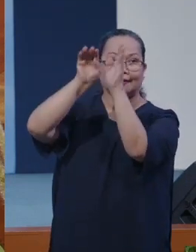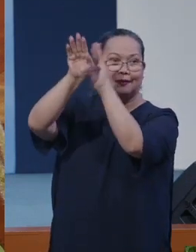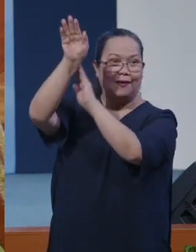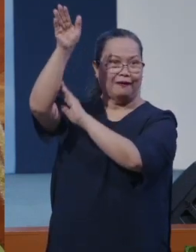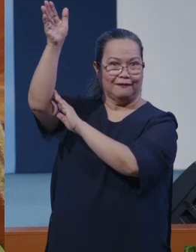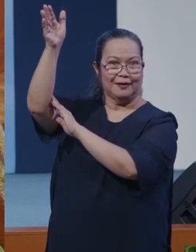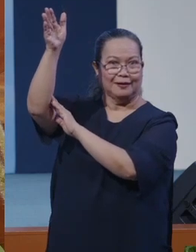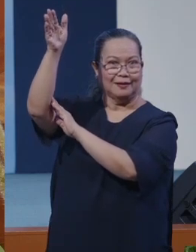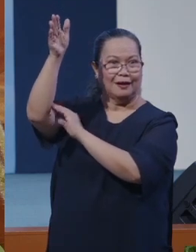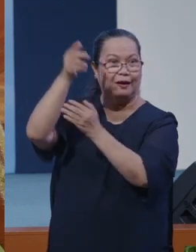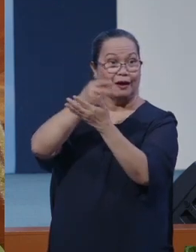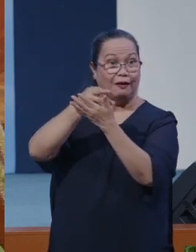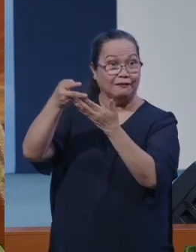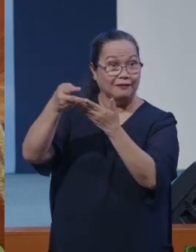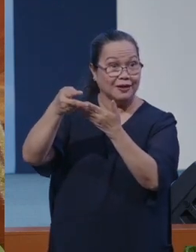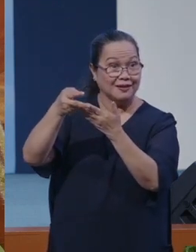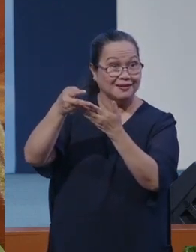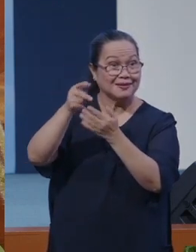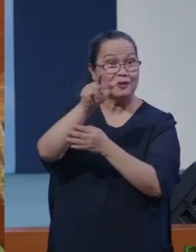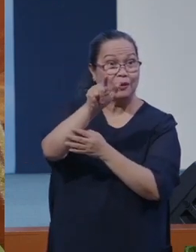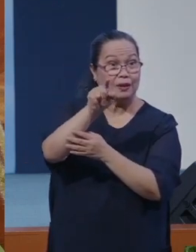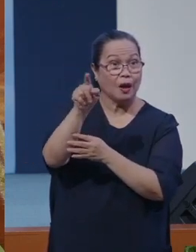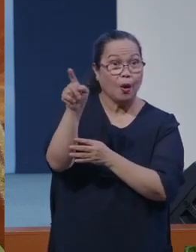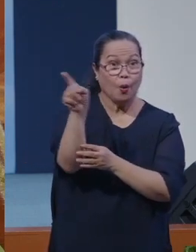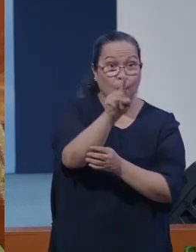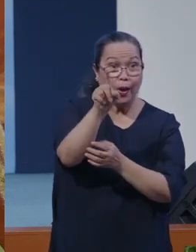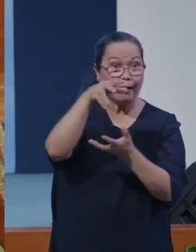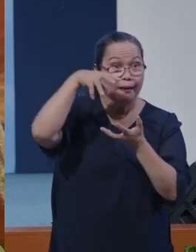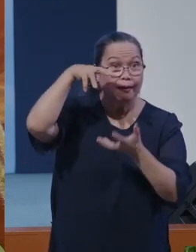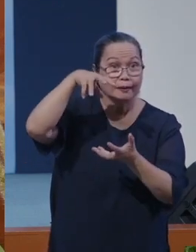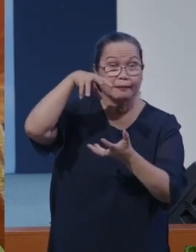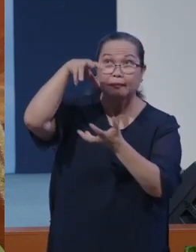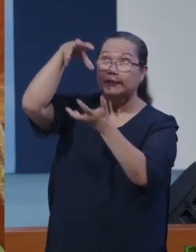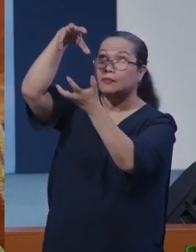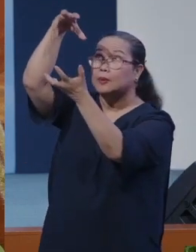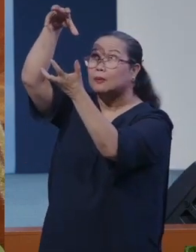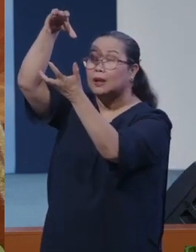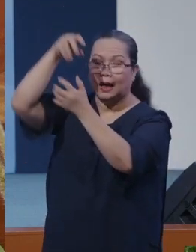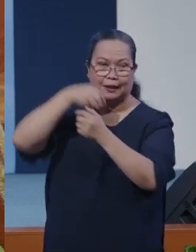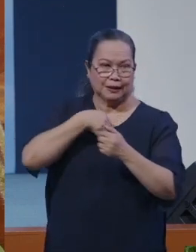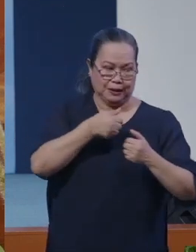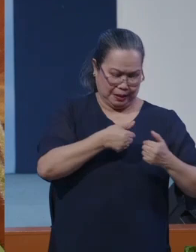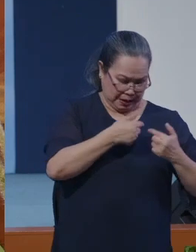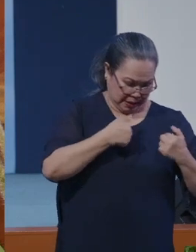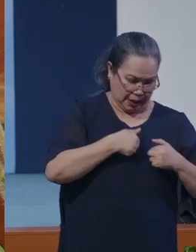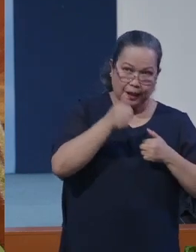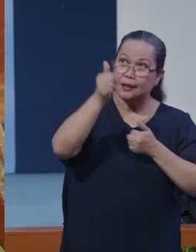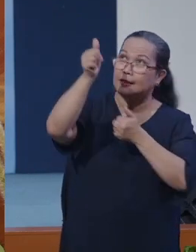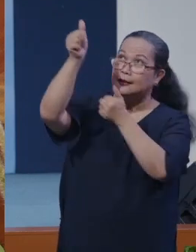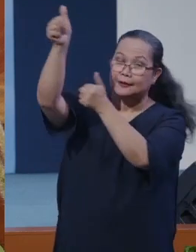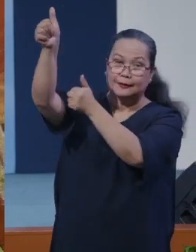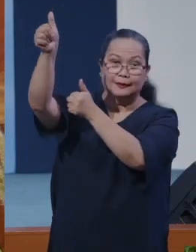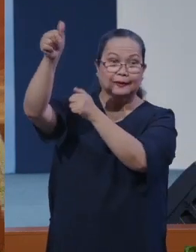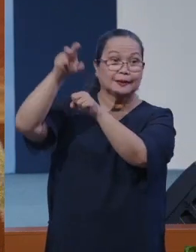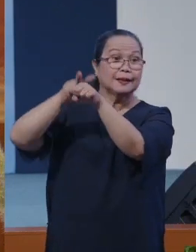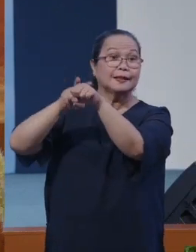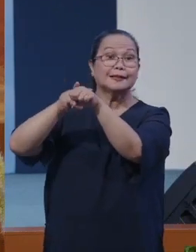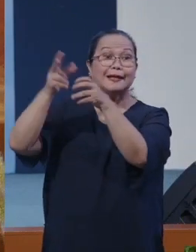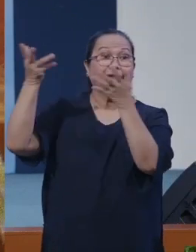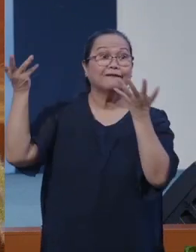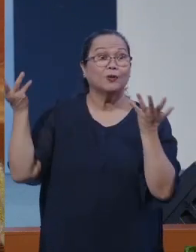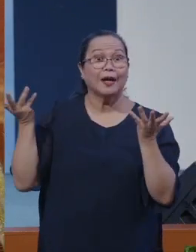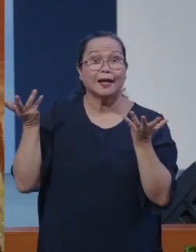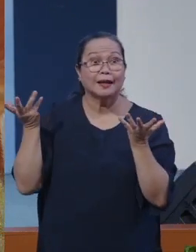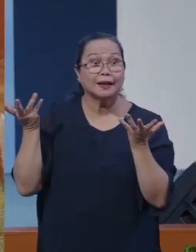sa verse 21, for where your treasure is, there your heart will be also. Sabi sa verse 20, ipunin saan ang